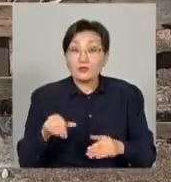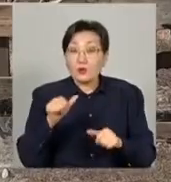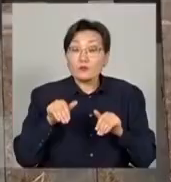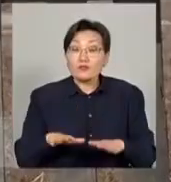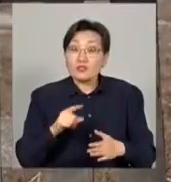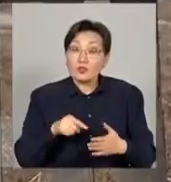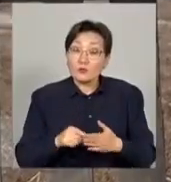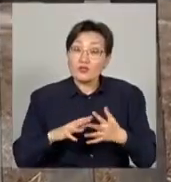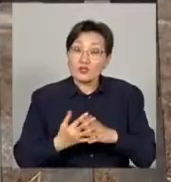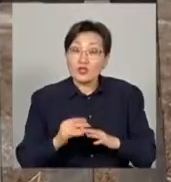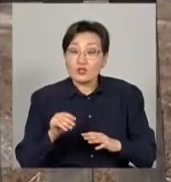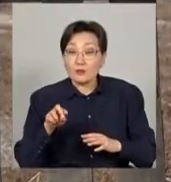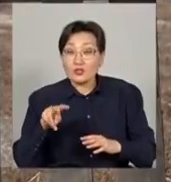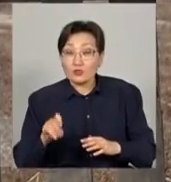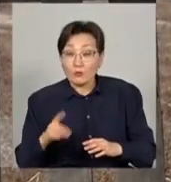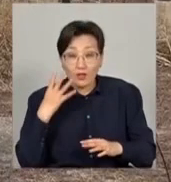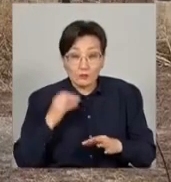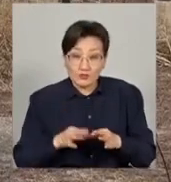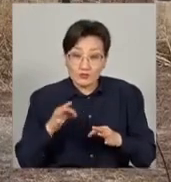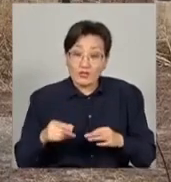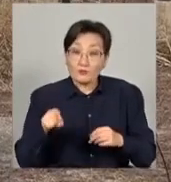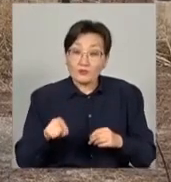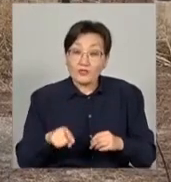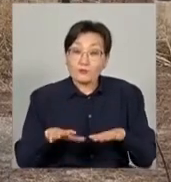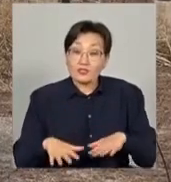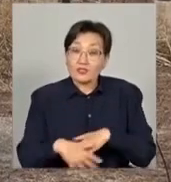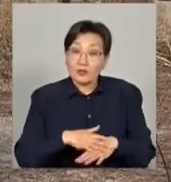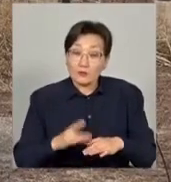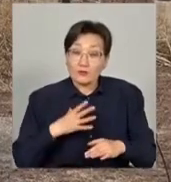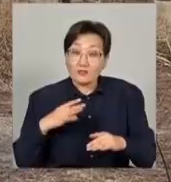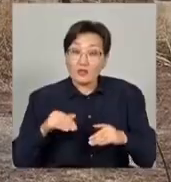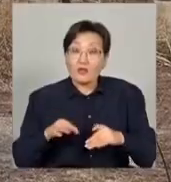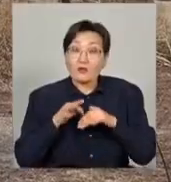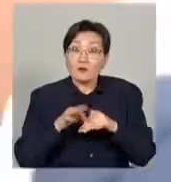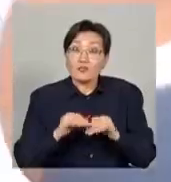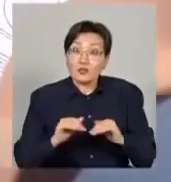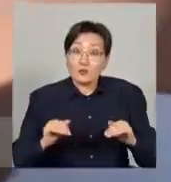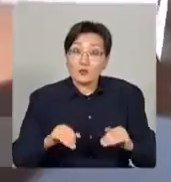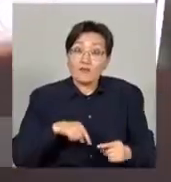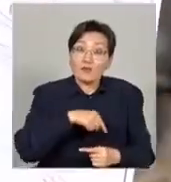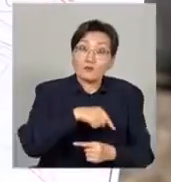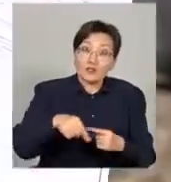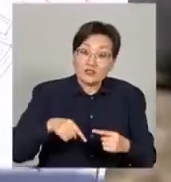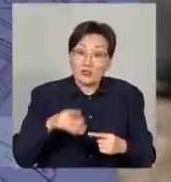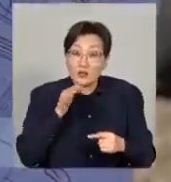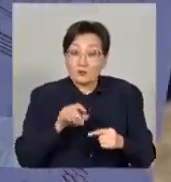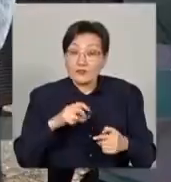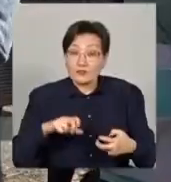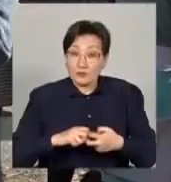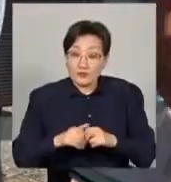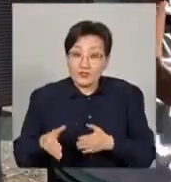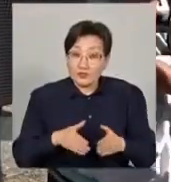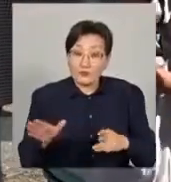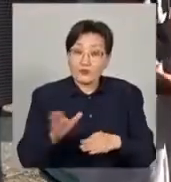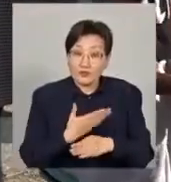в поселке Жибек Жолы Алматинской области там местные жители были вынуждены вводить детей в школу в обход через время проблему с дорогой